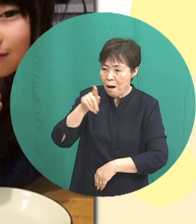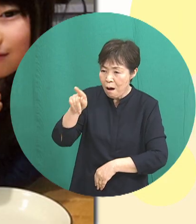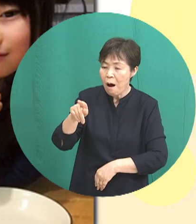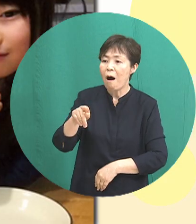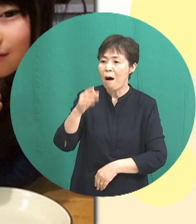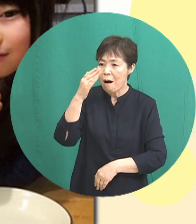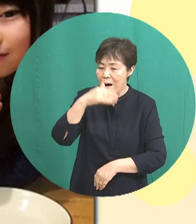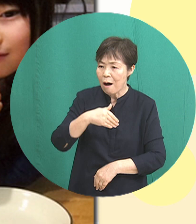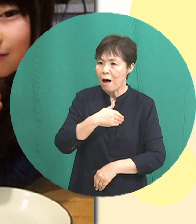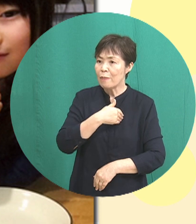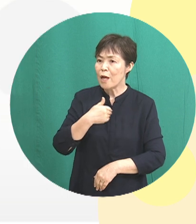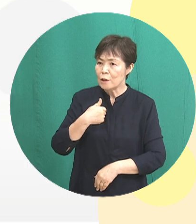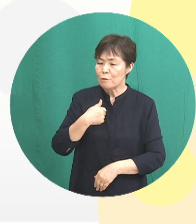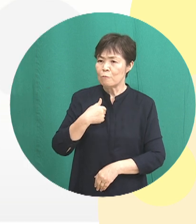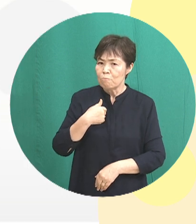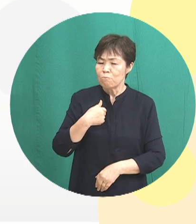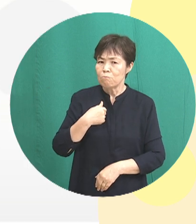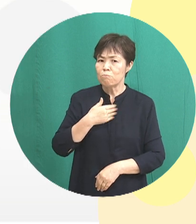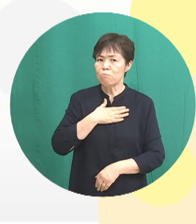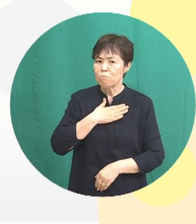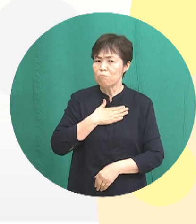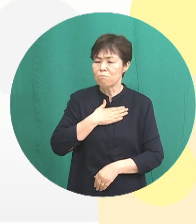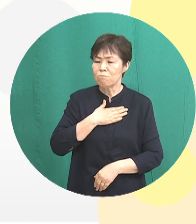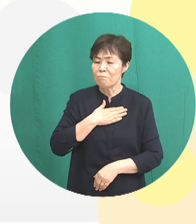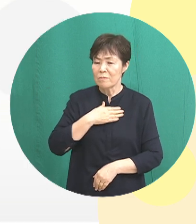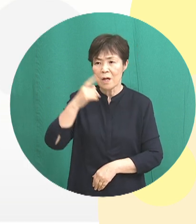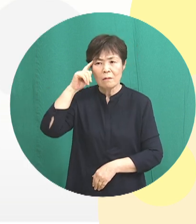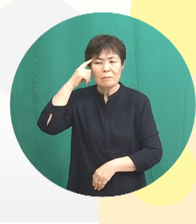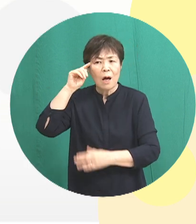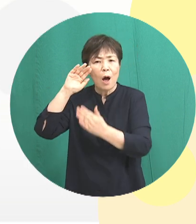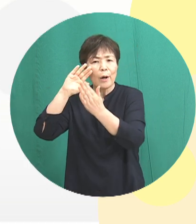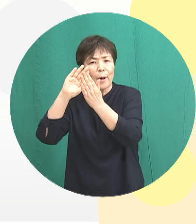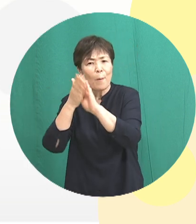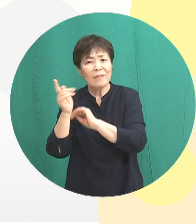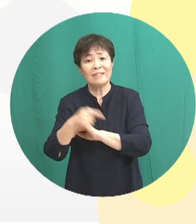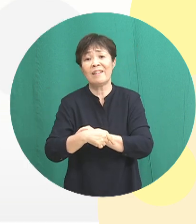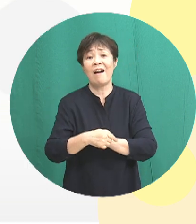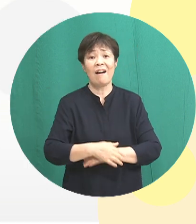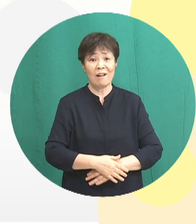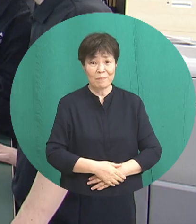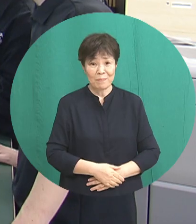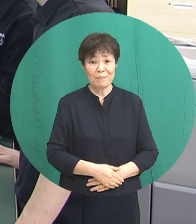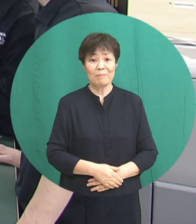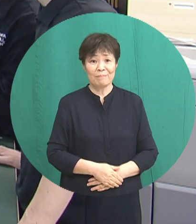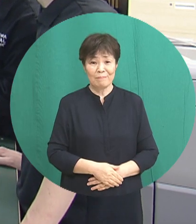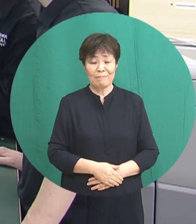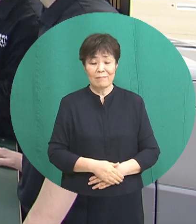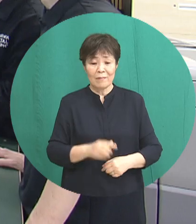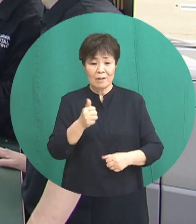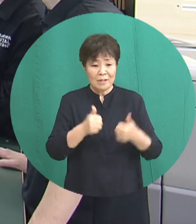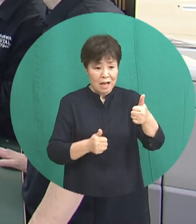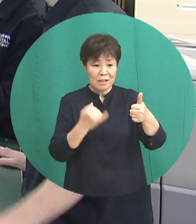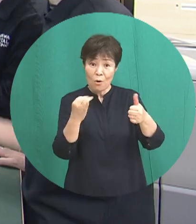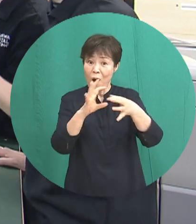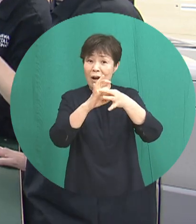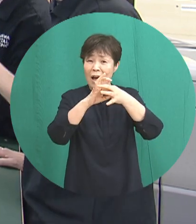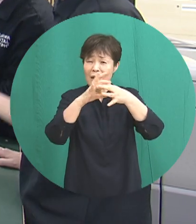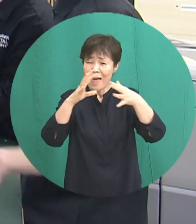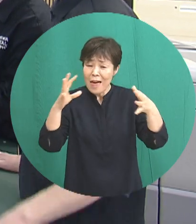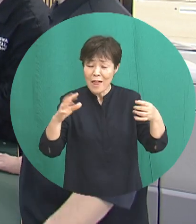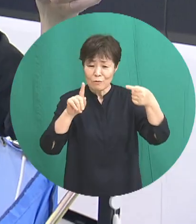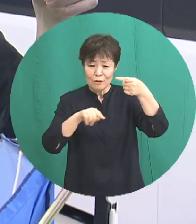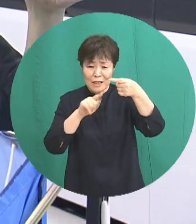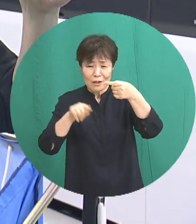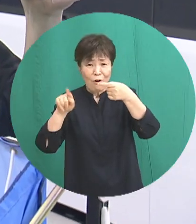性もいろいろな働き方が実現できるという意識が変わってきてまいりましたので、やはり男女関係なく、一人一